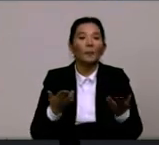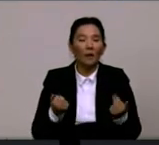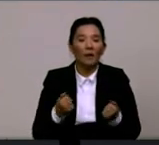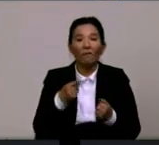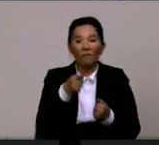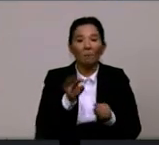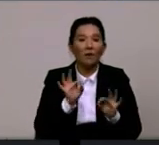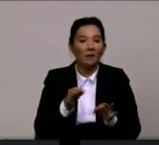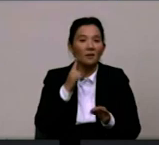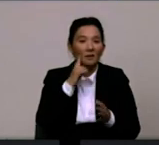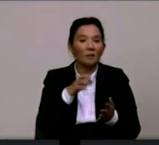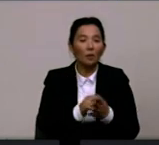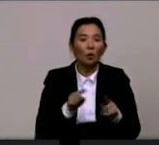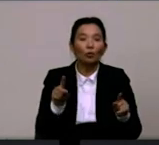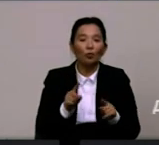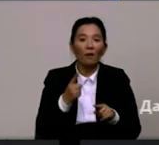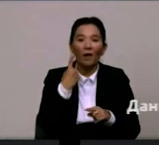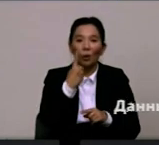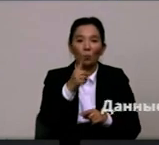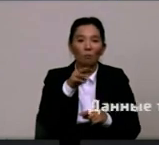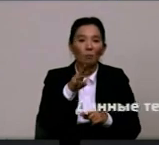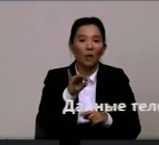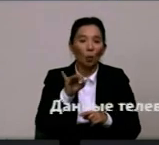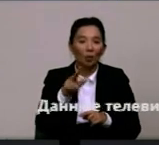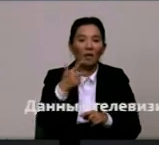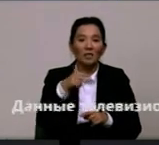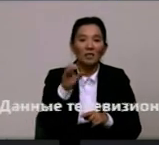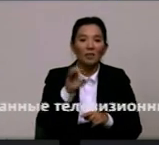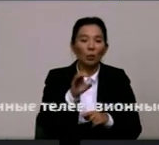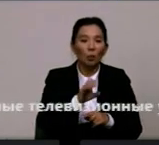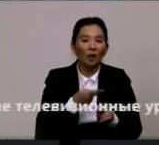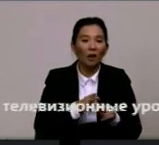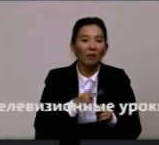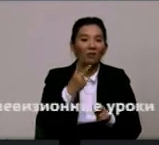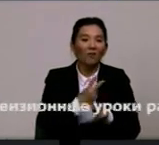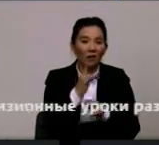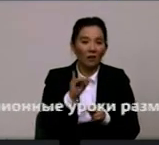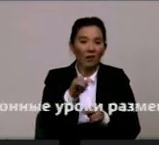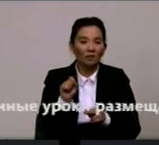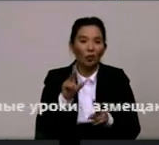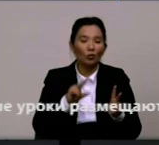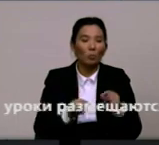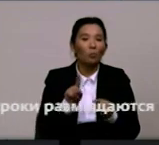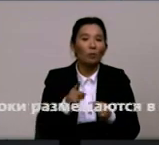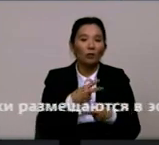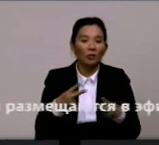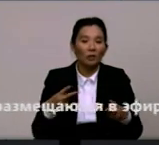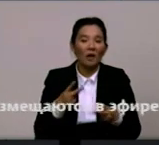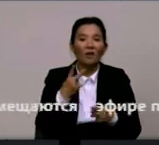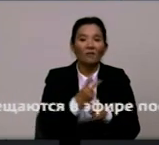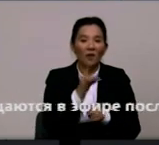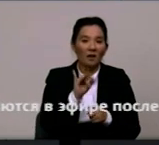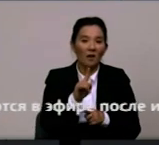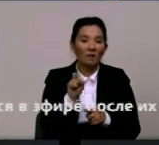Вы правильно заметили, что в одной минуте по 30 секунд 2 раза. То есть что получается? 2